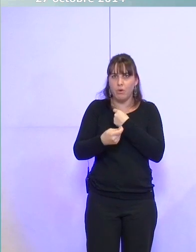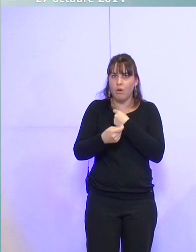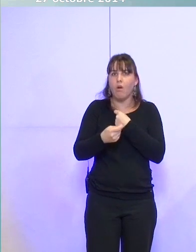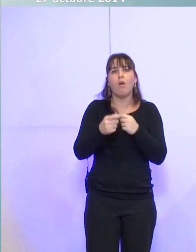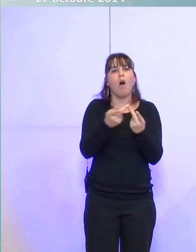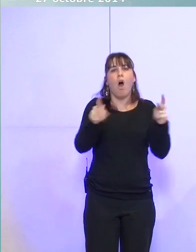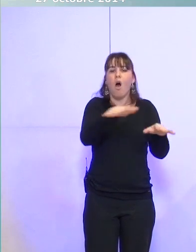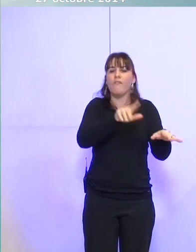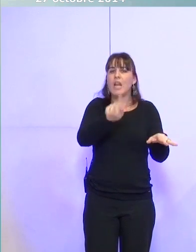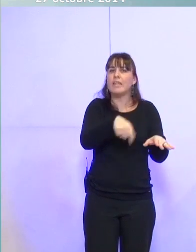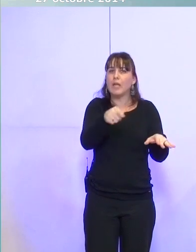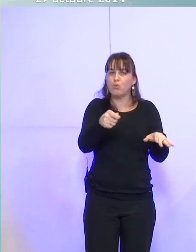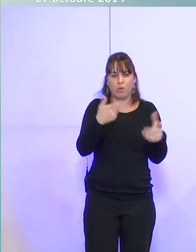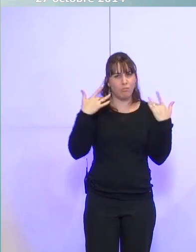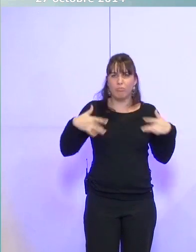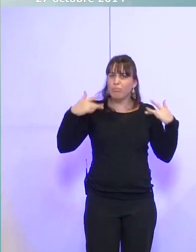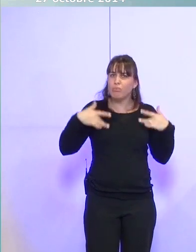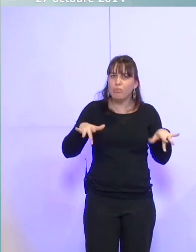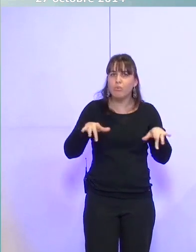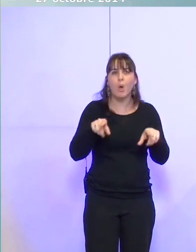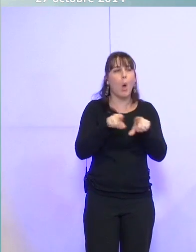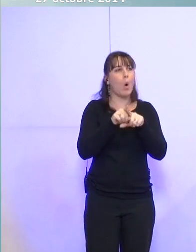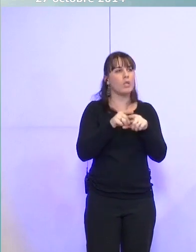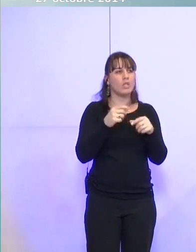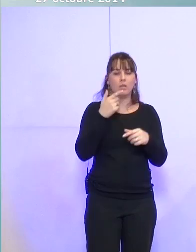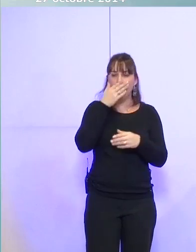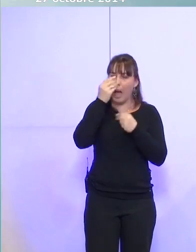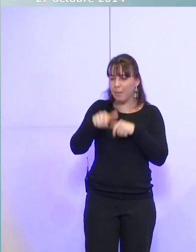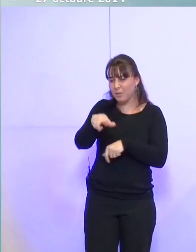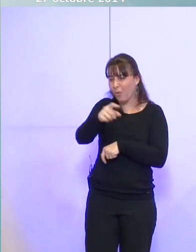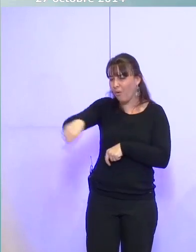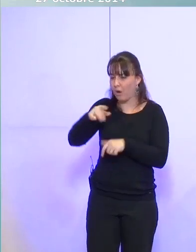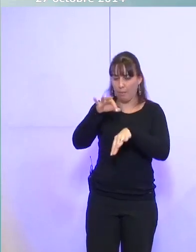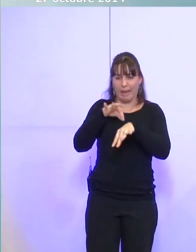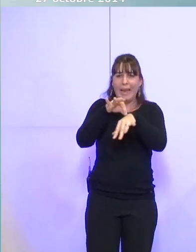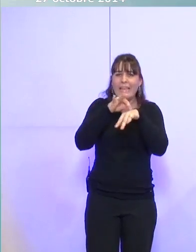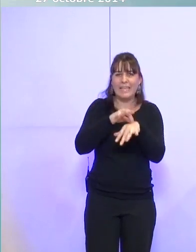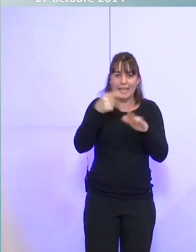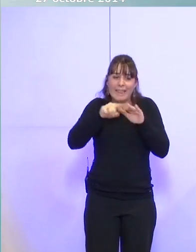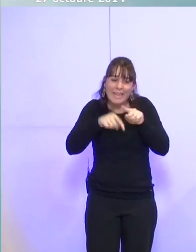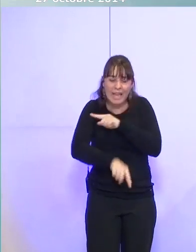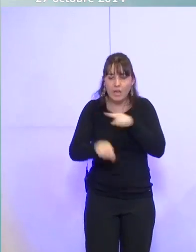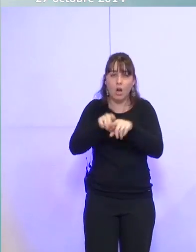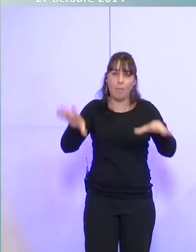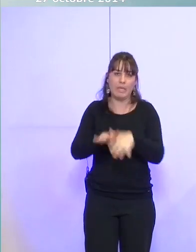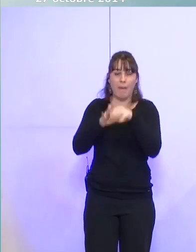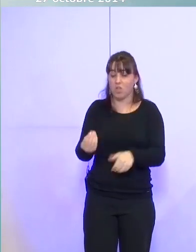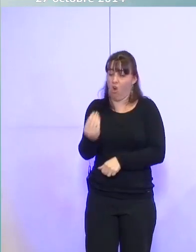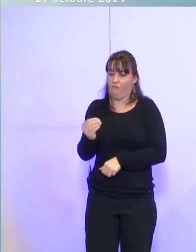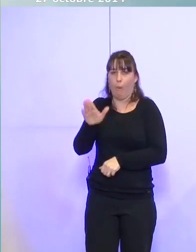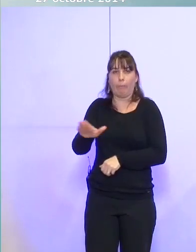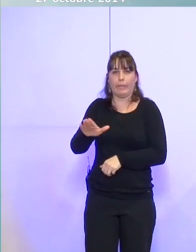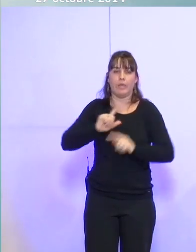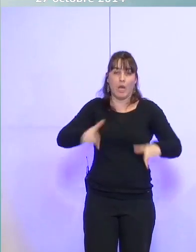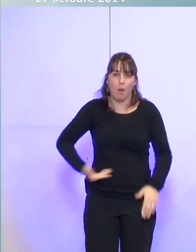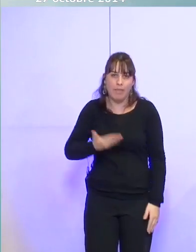ville. Ensuite, vous prenez les habitants pour des enfants de maternelle avec un guide tellement détaillé sur la façon de s'occuper d'une jardinière qu'il